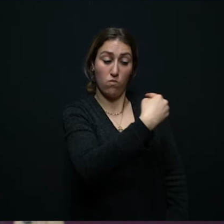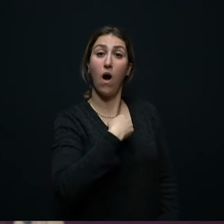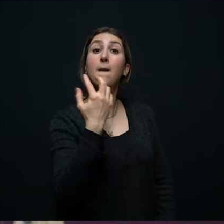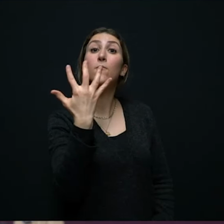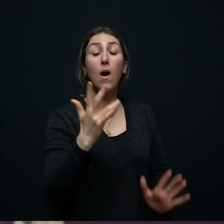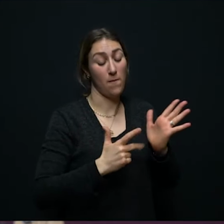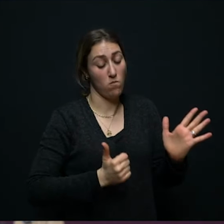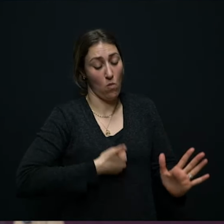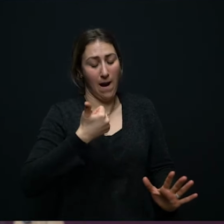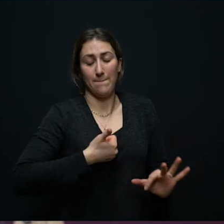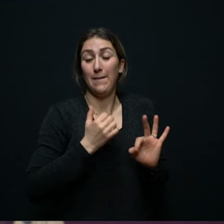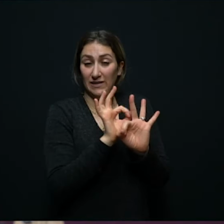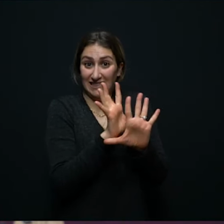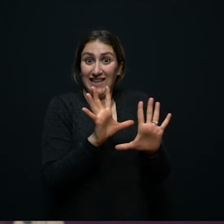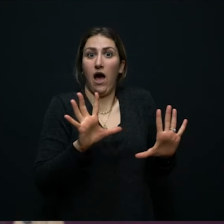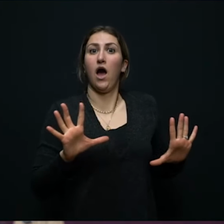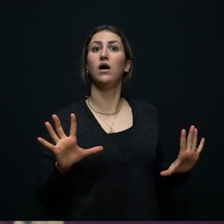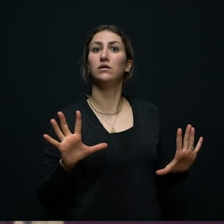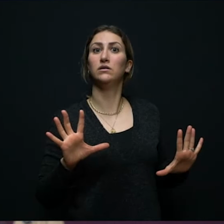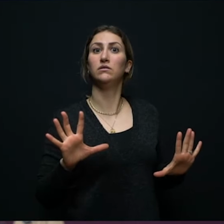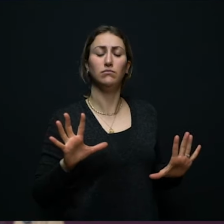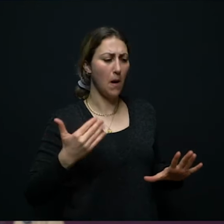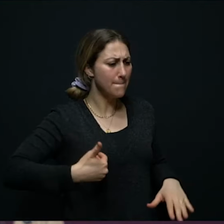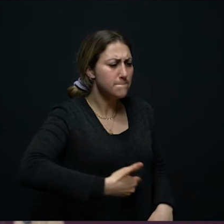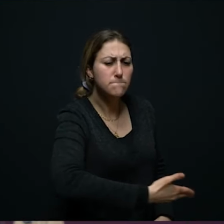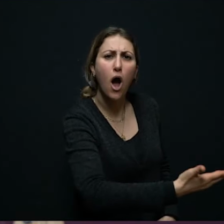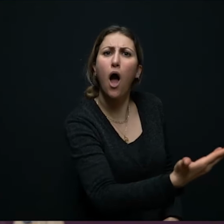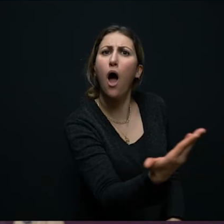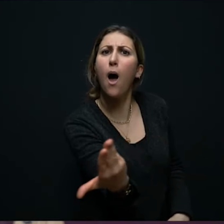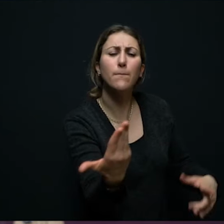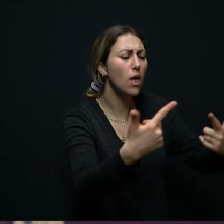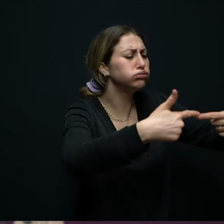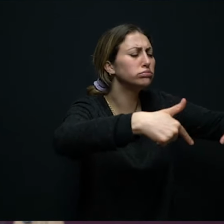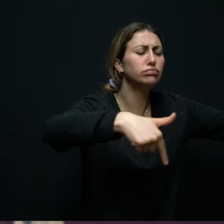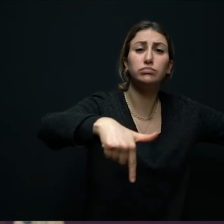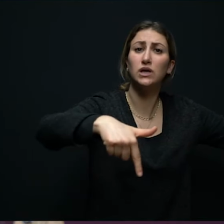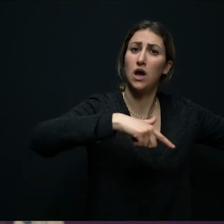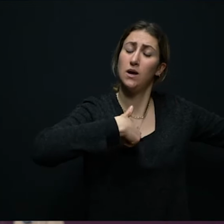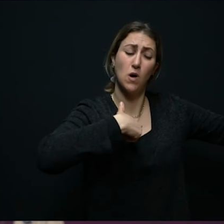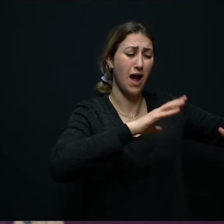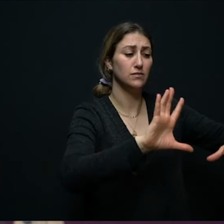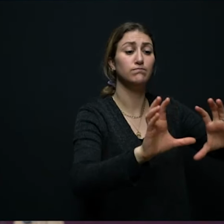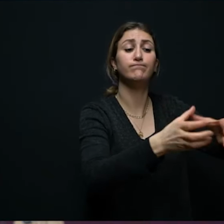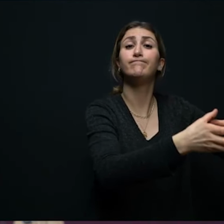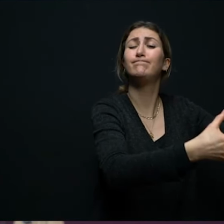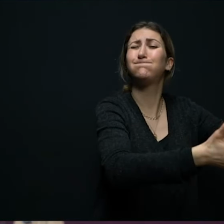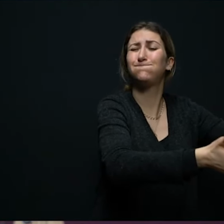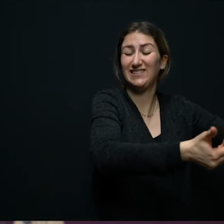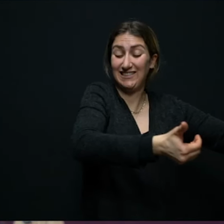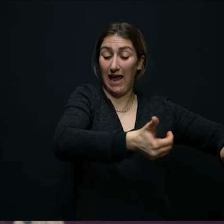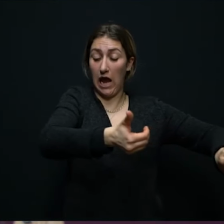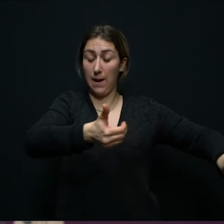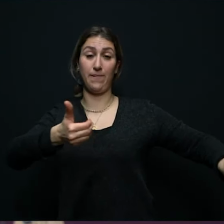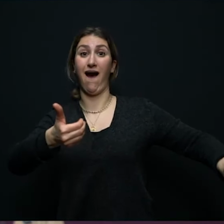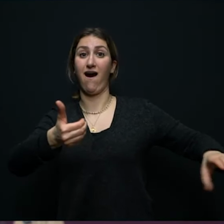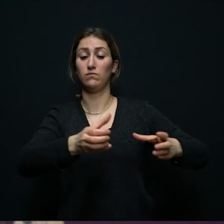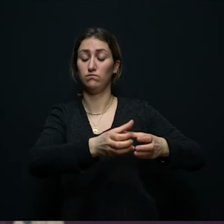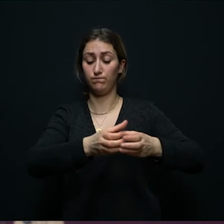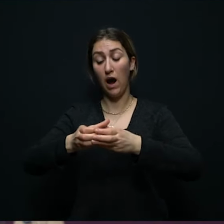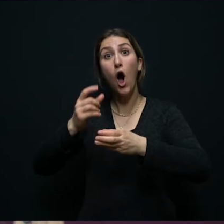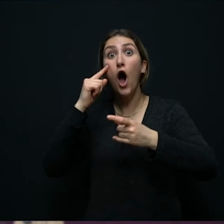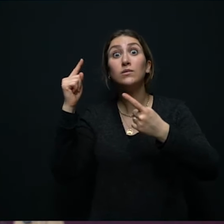séparés des autres peuples afin que vous mmes apparteniez et cette notion d'appartenance